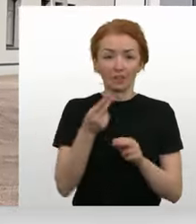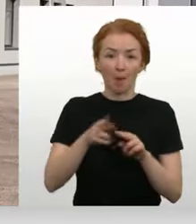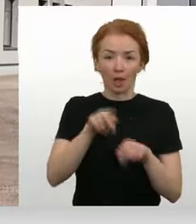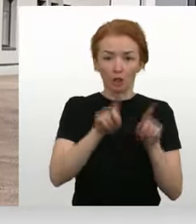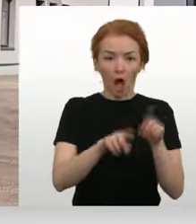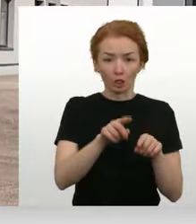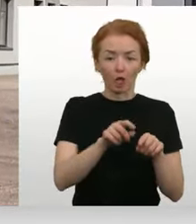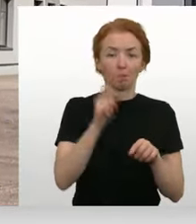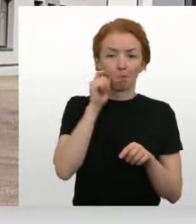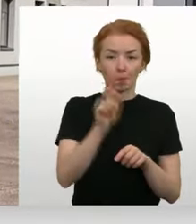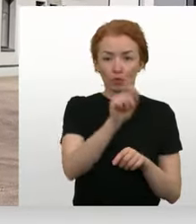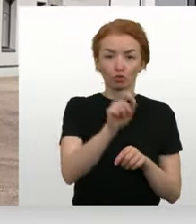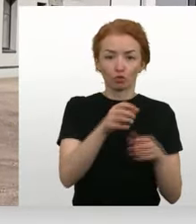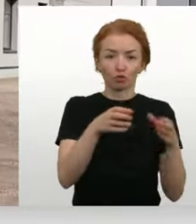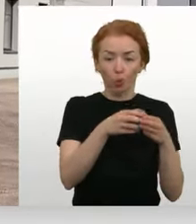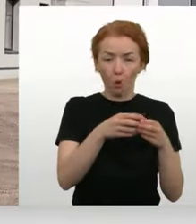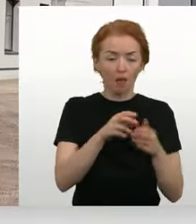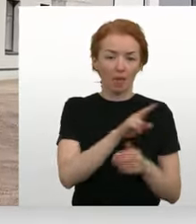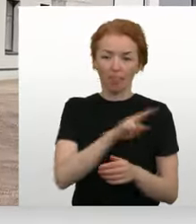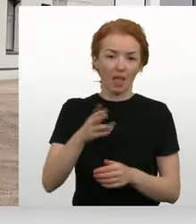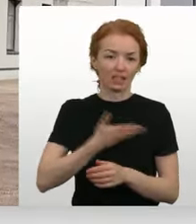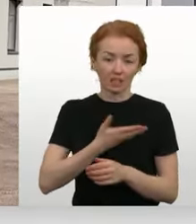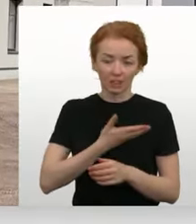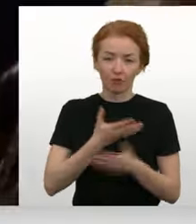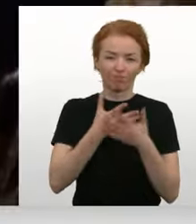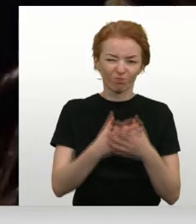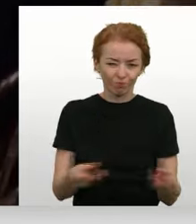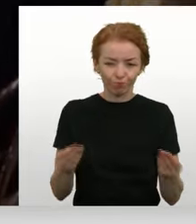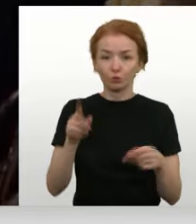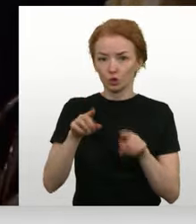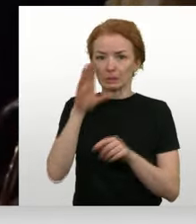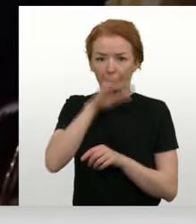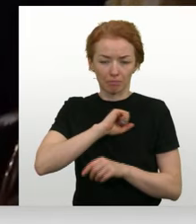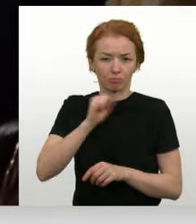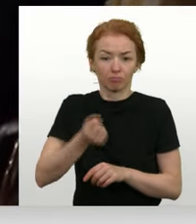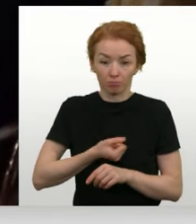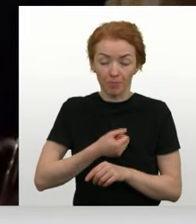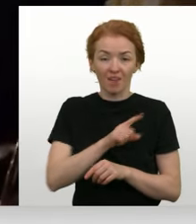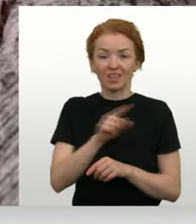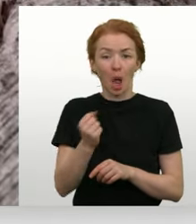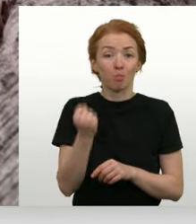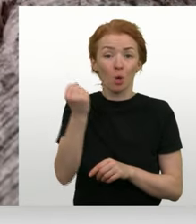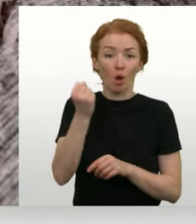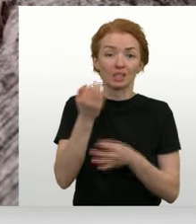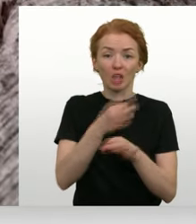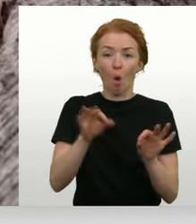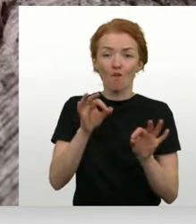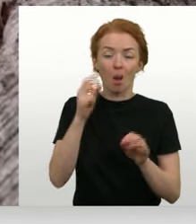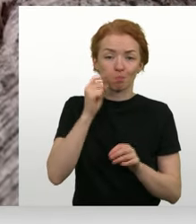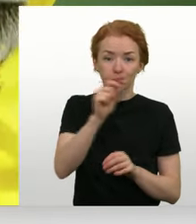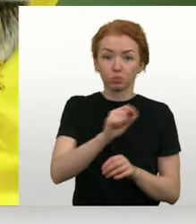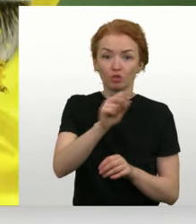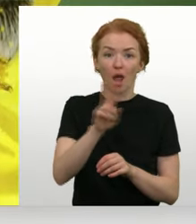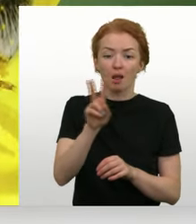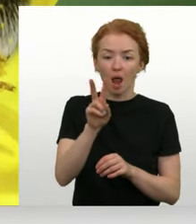tādos apstākļos nespēja dzīvot, bet ir sugas, kuras tādos apstākļos spēja izdzīvot. Visapdraudētākās ir tās savvaļas bišu sugas, kas pārtiek tikai